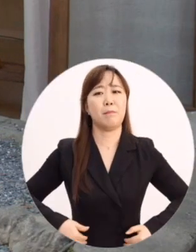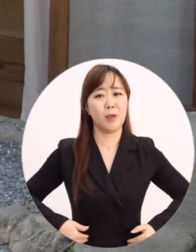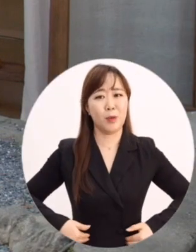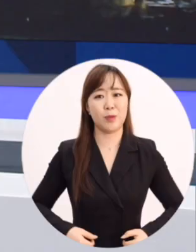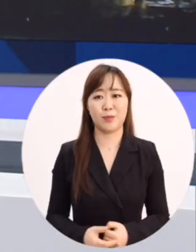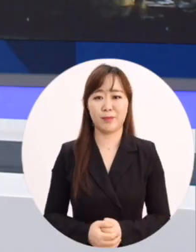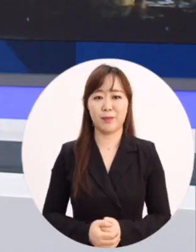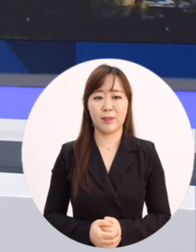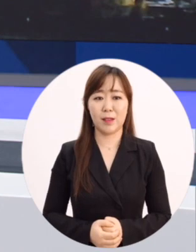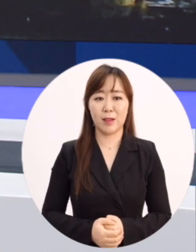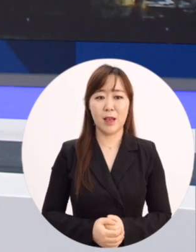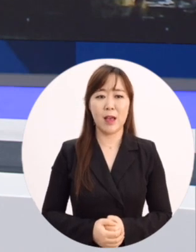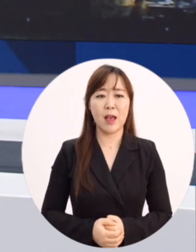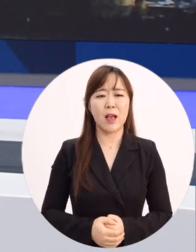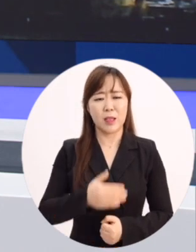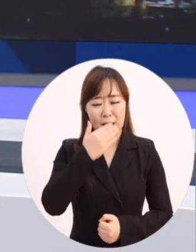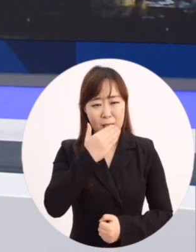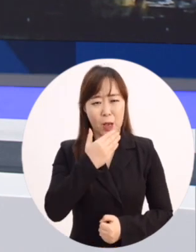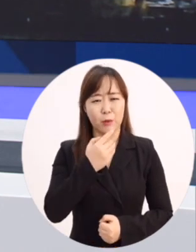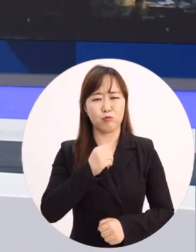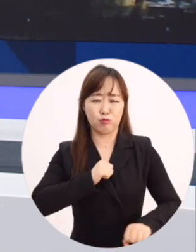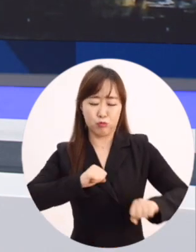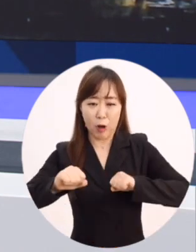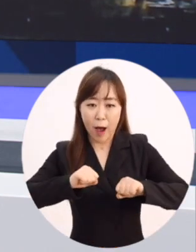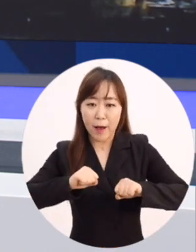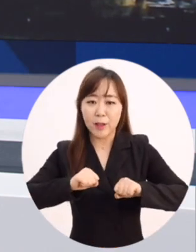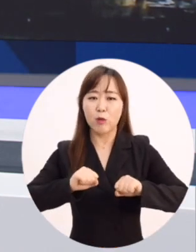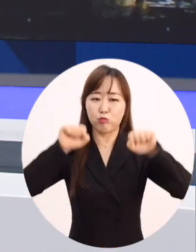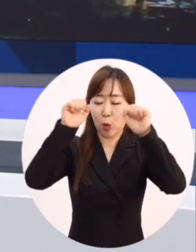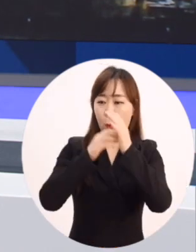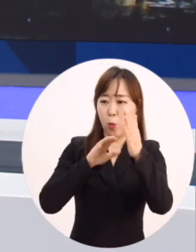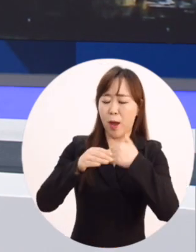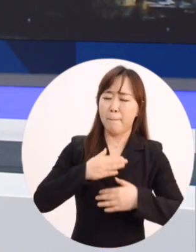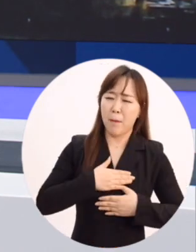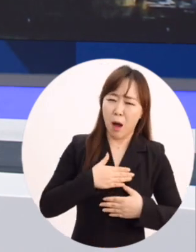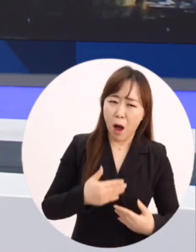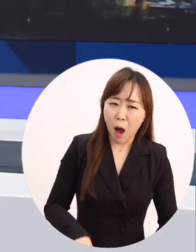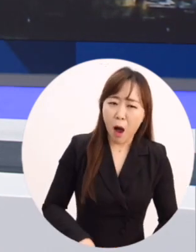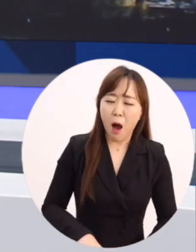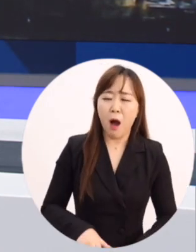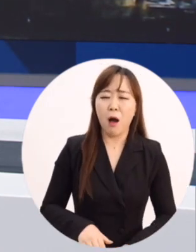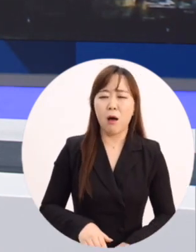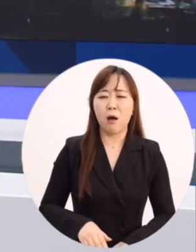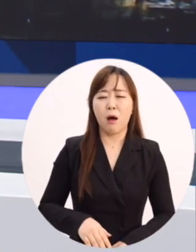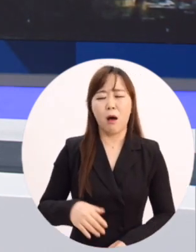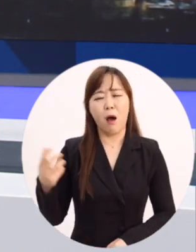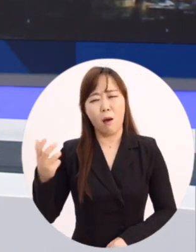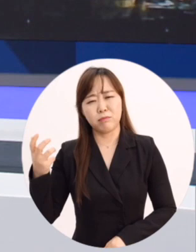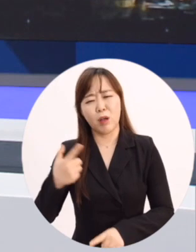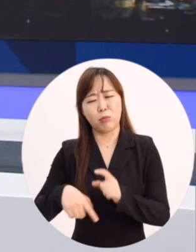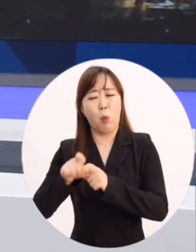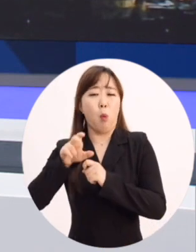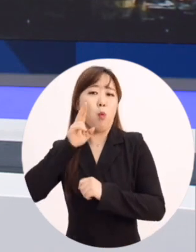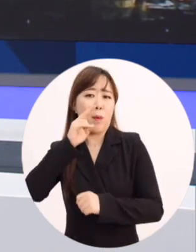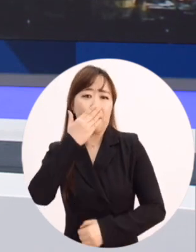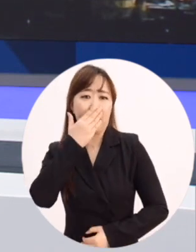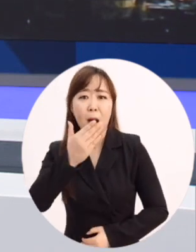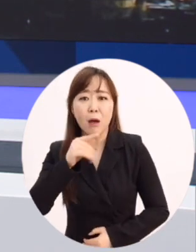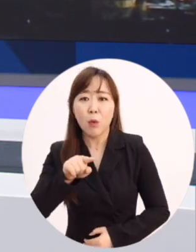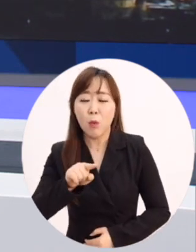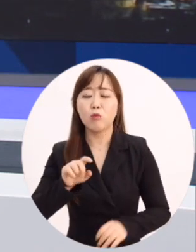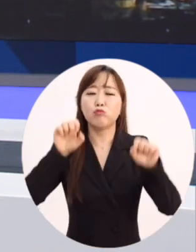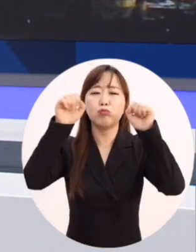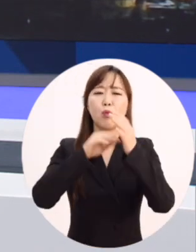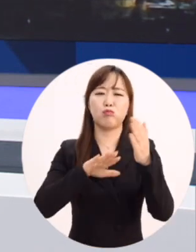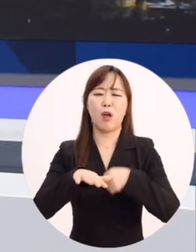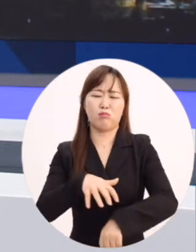필요합니다. 최소한의 신체 활동과 운동 후에도 피로하거나 증상이 악화될 수 있는데 이것은